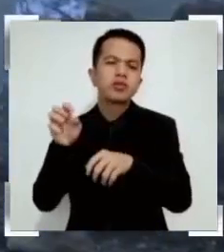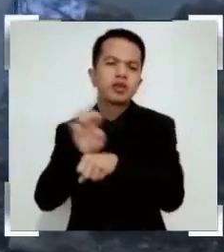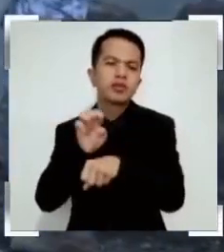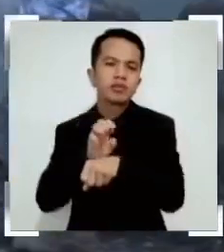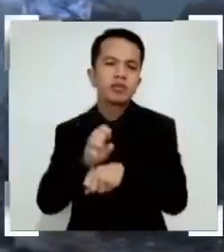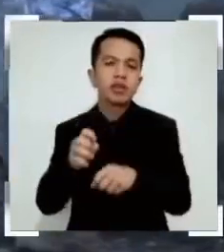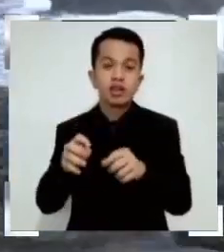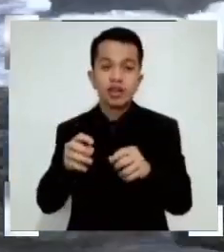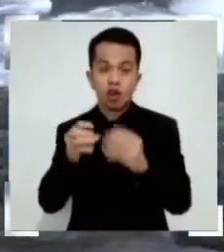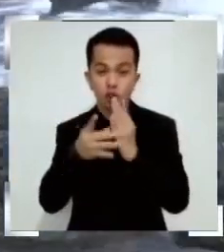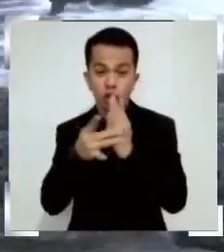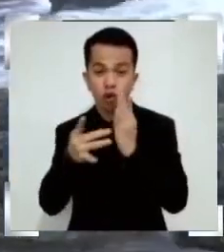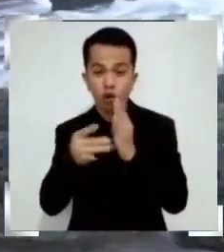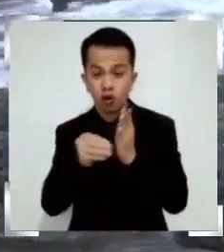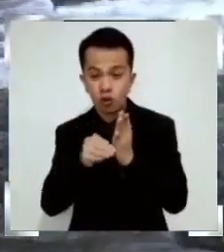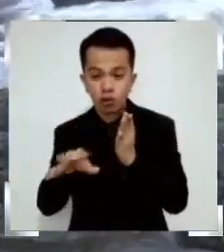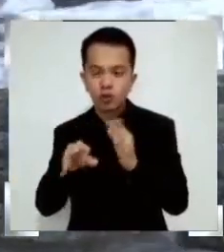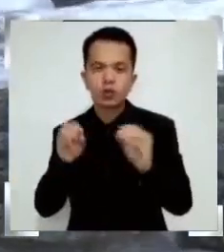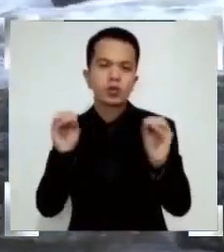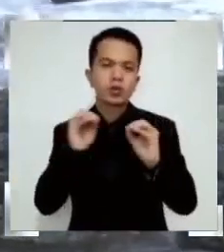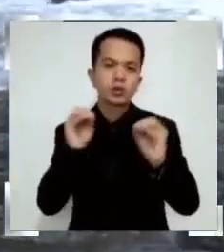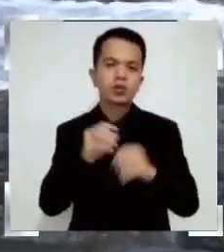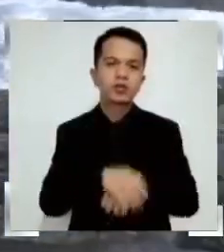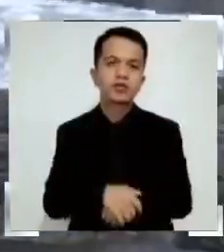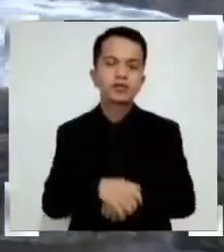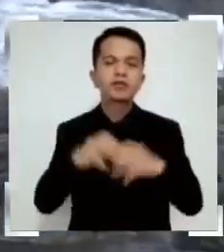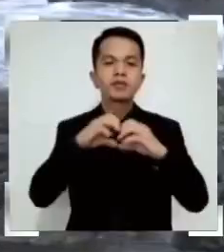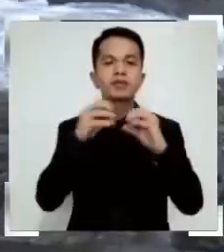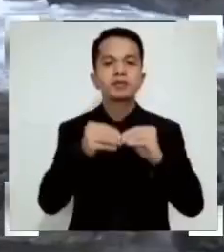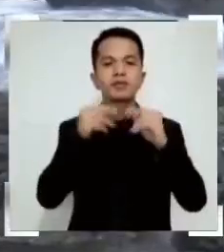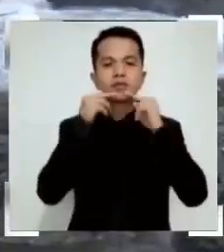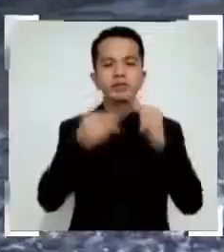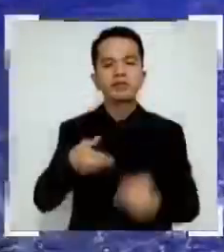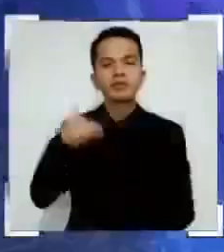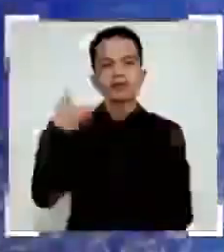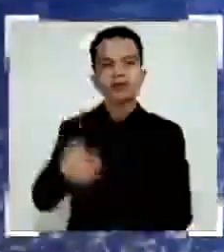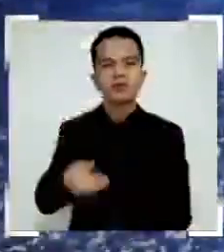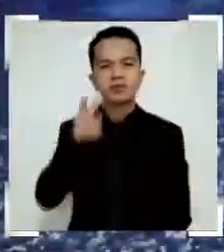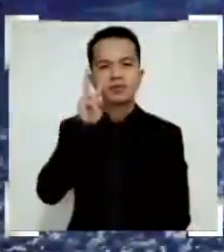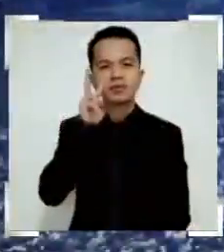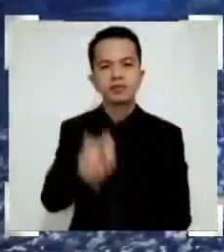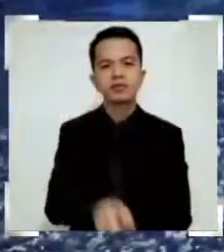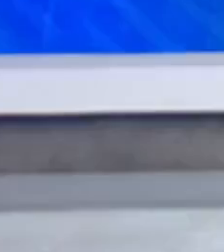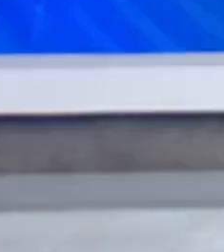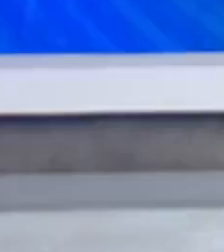ayon sa Coast Guard Batangas. Para sa GMA Integrated News, Dano Tingkungko ang inyong saksi.